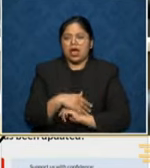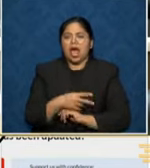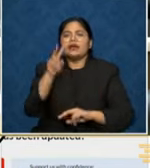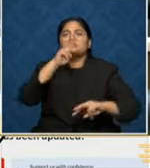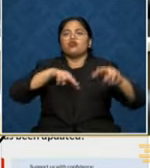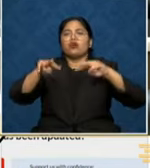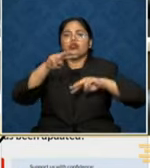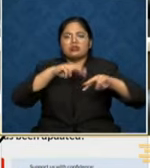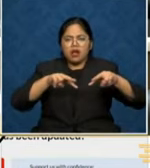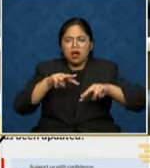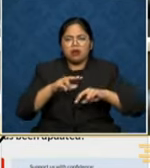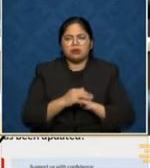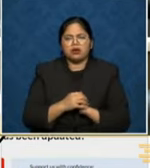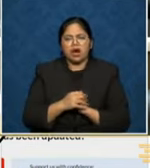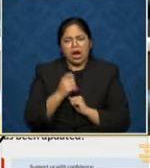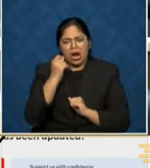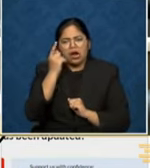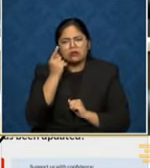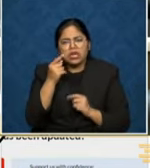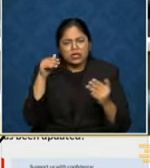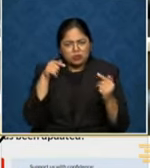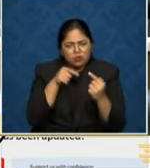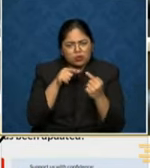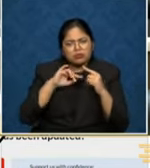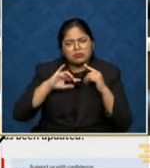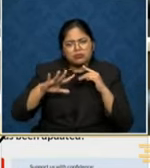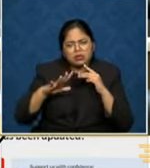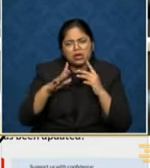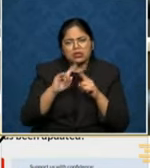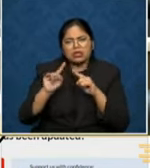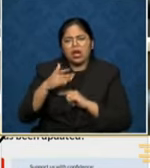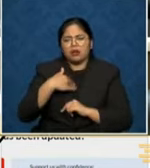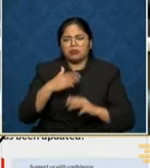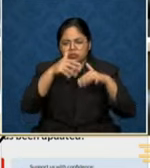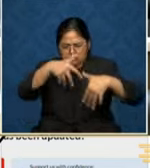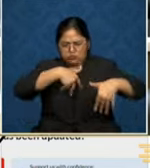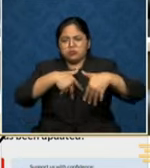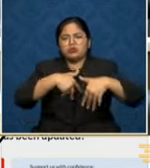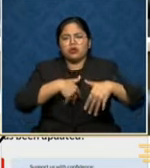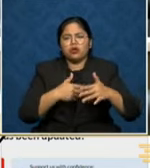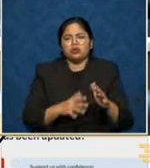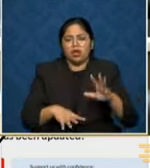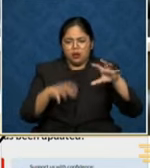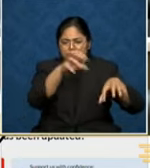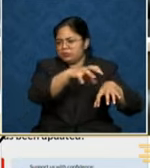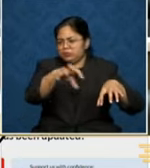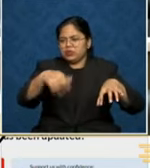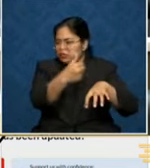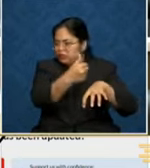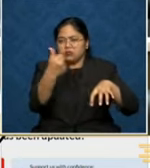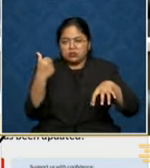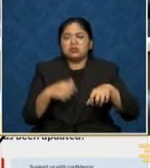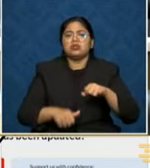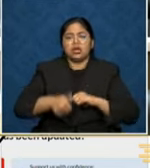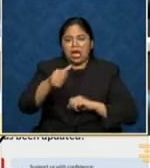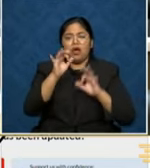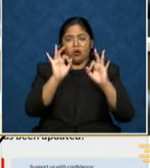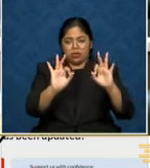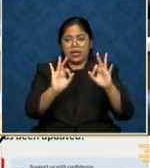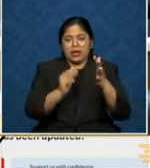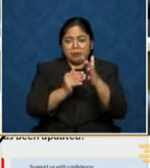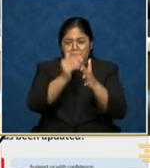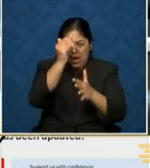อบท่านอาจจะเข้าใจไอ้ตรงของพี่น้องประชาชนอย่างในพื้นที่อื่นนะครับ ผมโอเคครับคือเราบอกแล้วครับบอกว่าตรงนี้เราให้